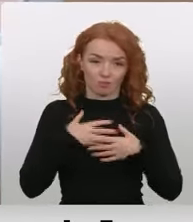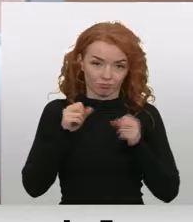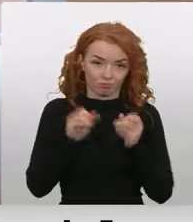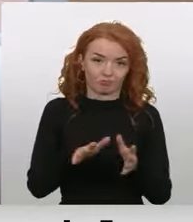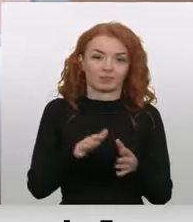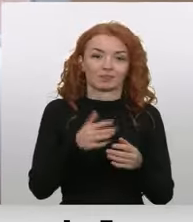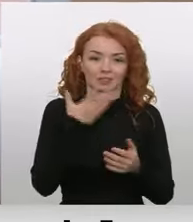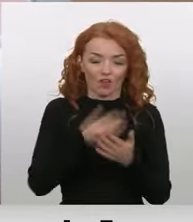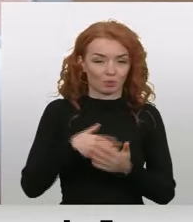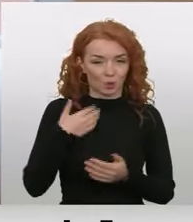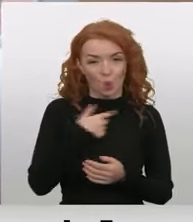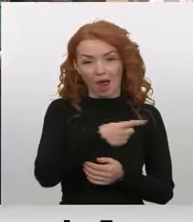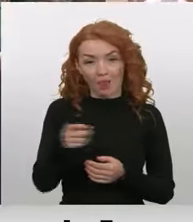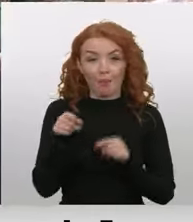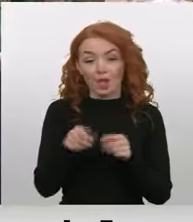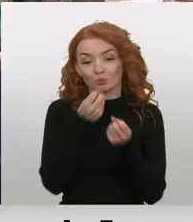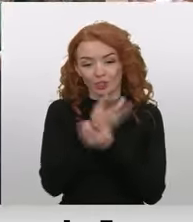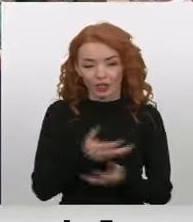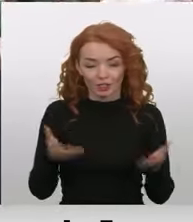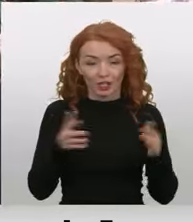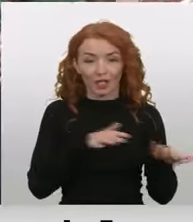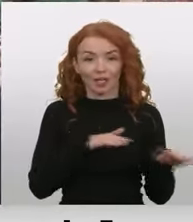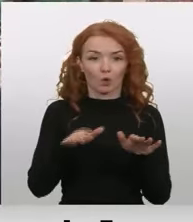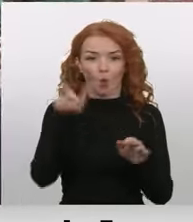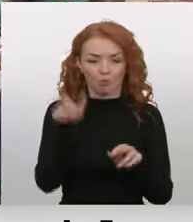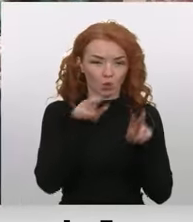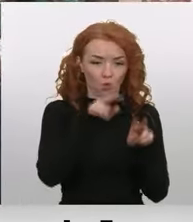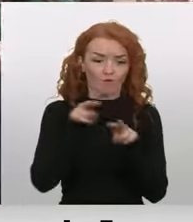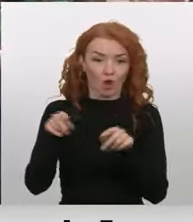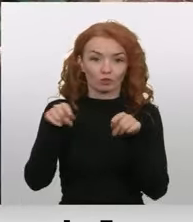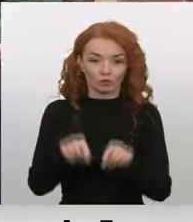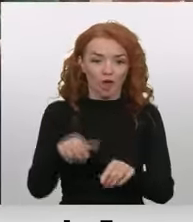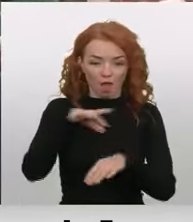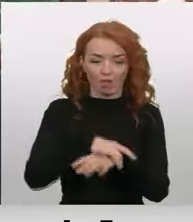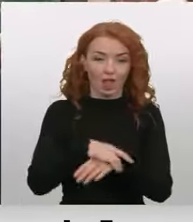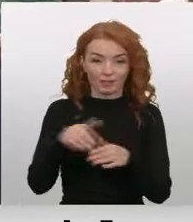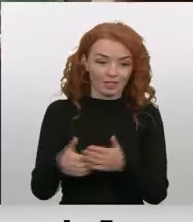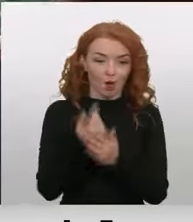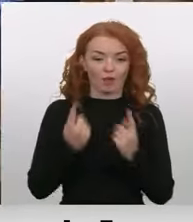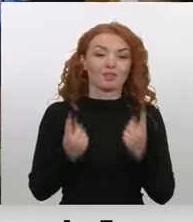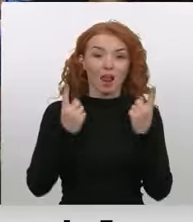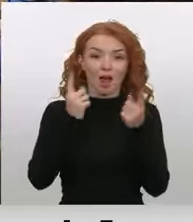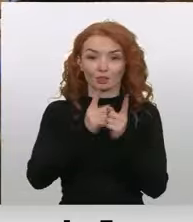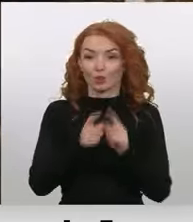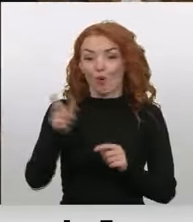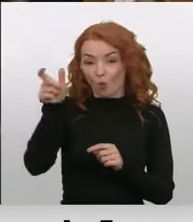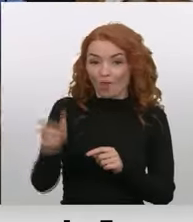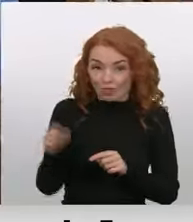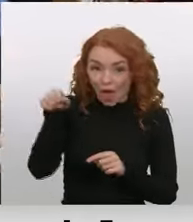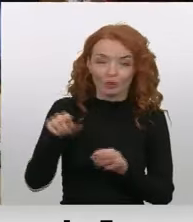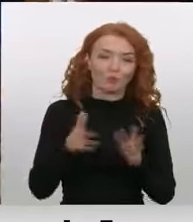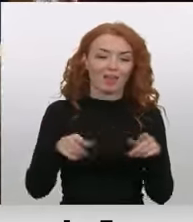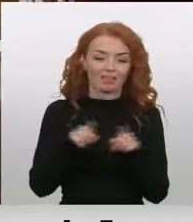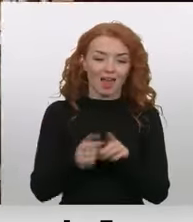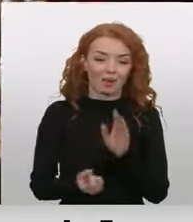skolēniem, un tas ir brīnišķīgi. Rīkotāji novērojuši, šeit atklājas nevien jauni talanti skolotājos, bet arī